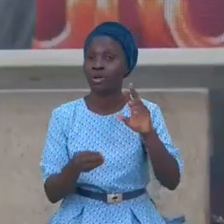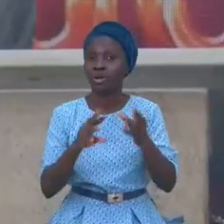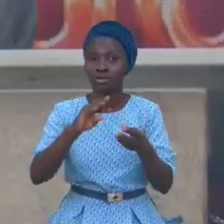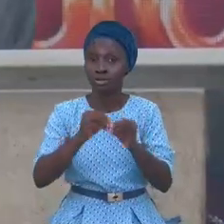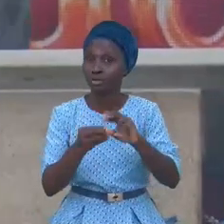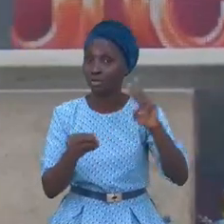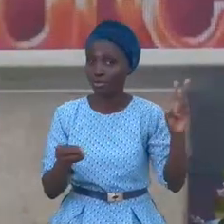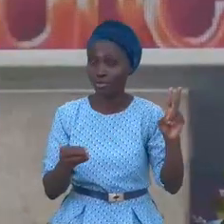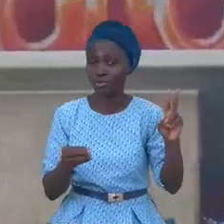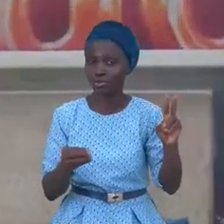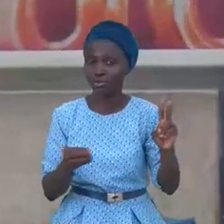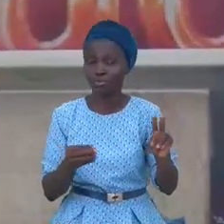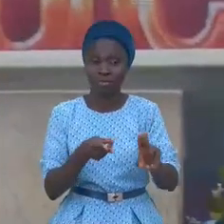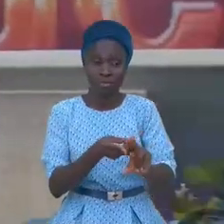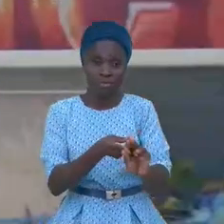débranche ta vie